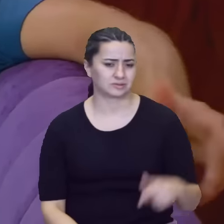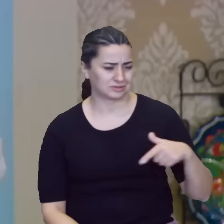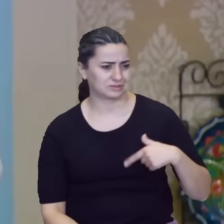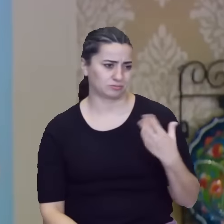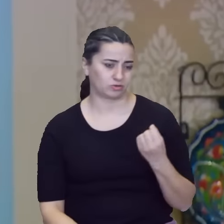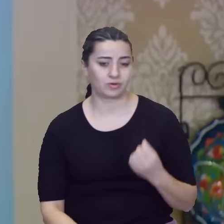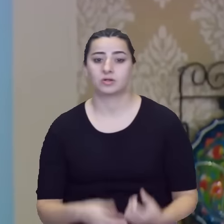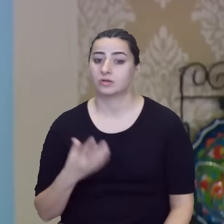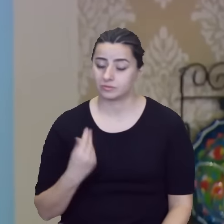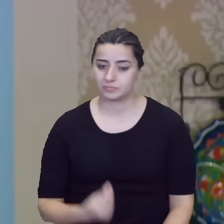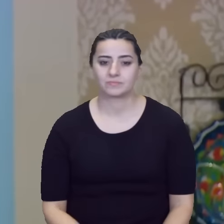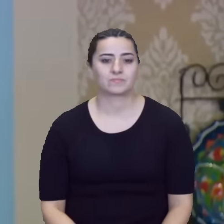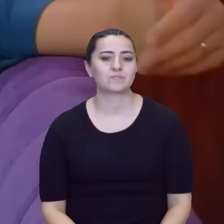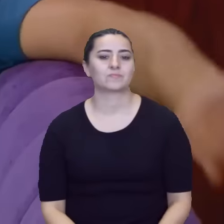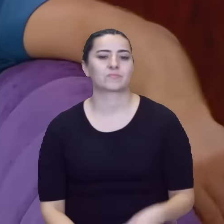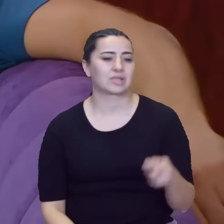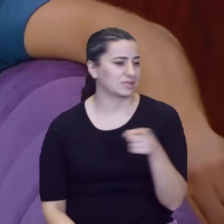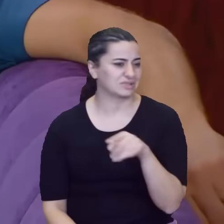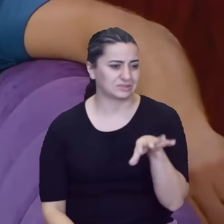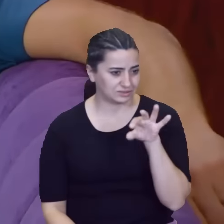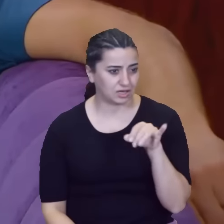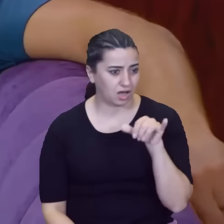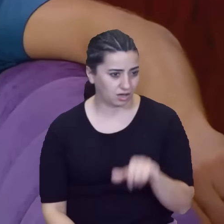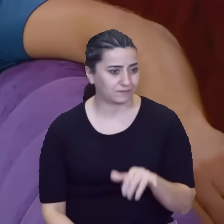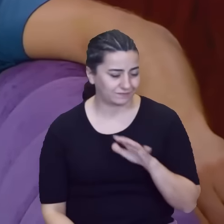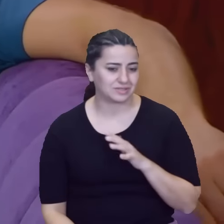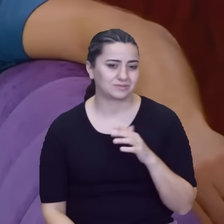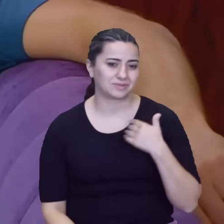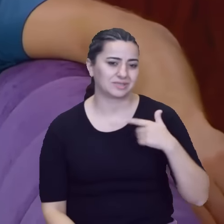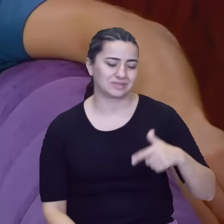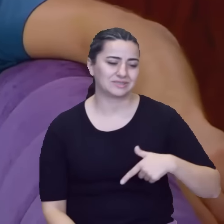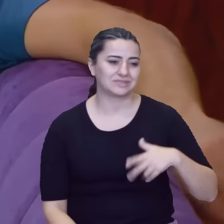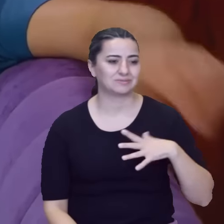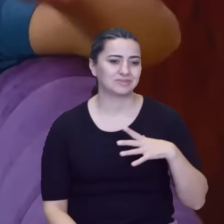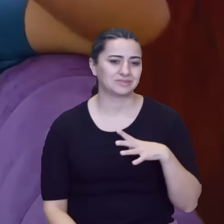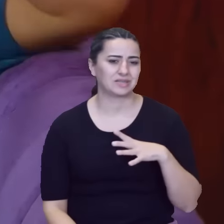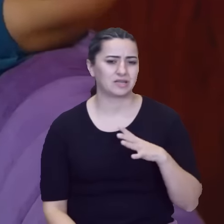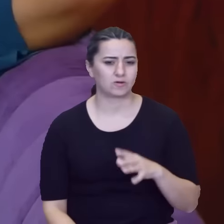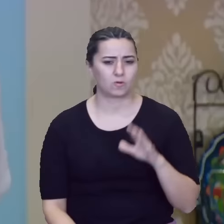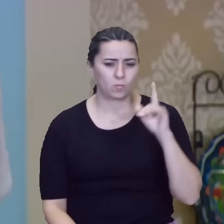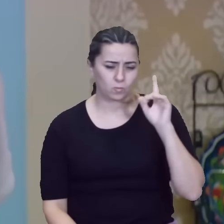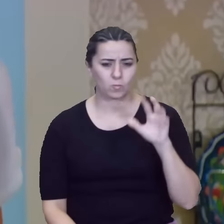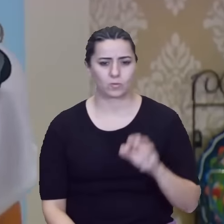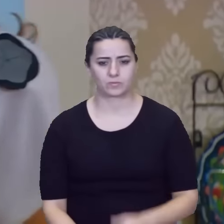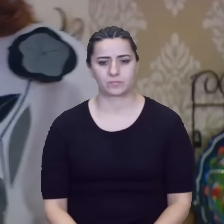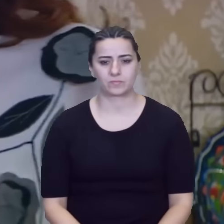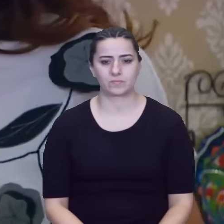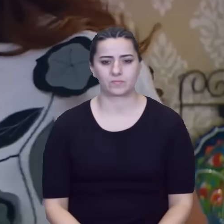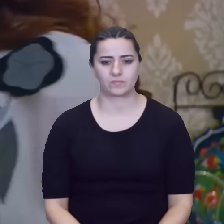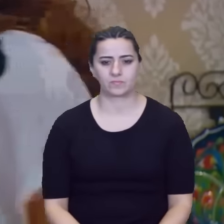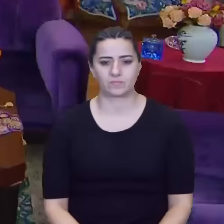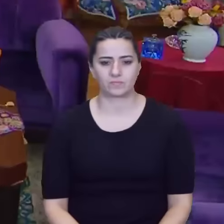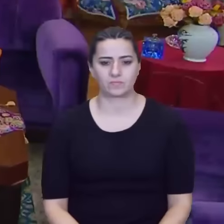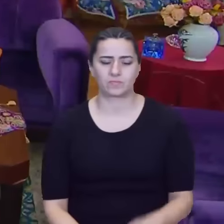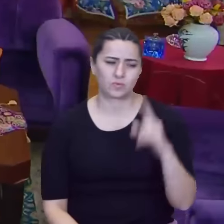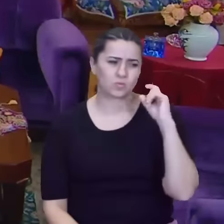İzmir köfte. İzmir köftesi. Varsa bir tercih hakkımız, İzmir'den yana kullanılır İzmir köfte. Oh, oh, oh, oh. Sargılı